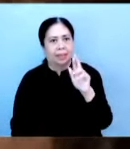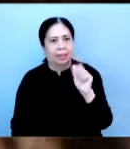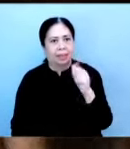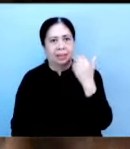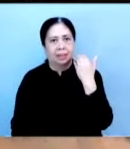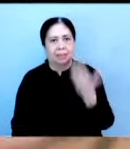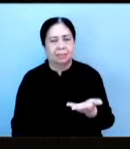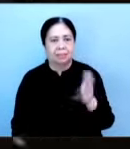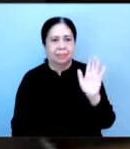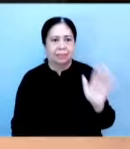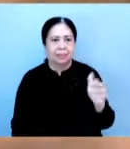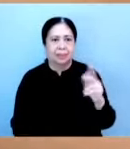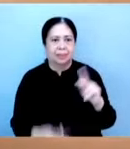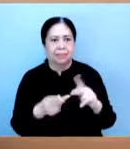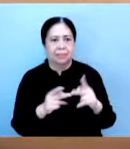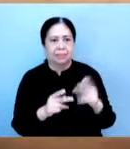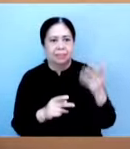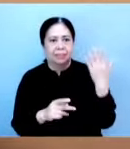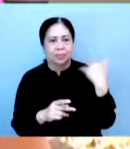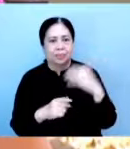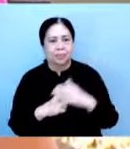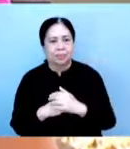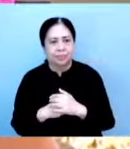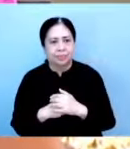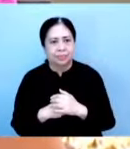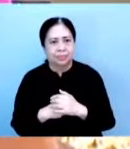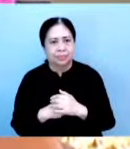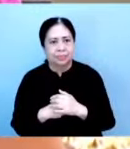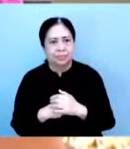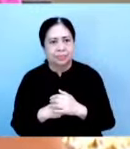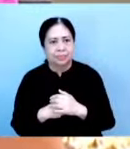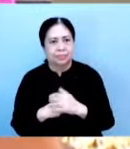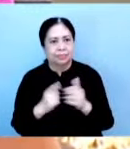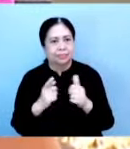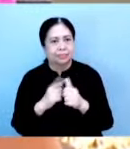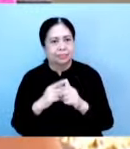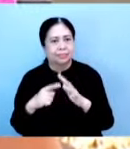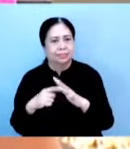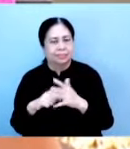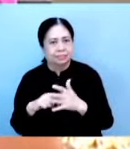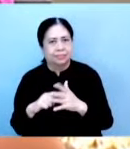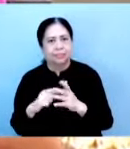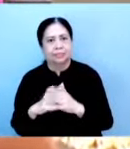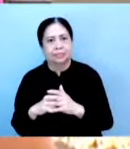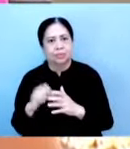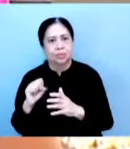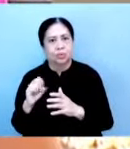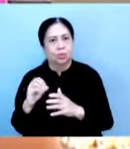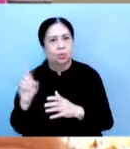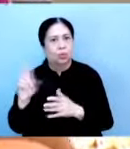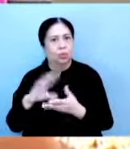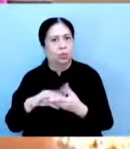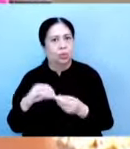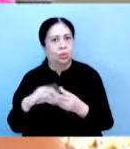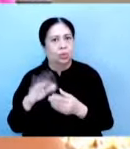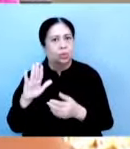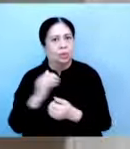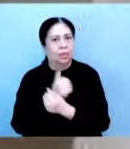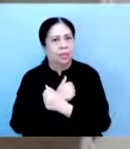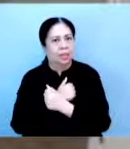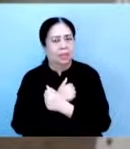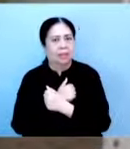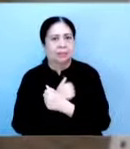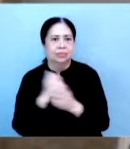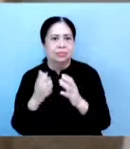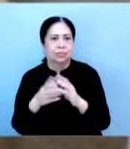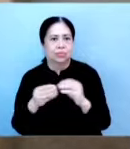ang kinakasama niya noong si Mikey doon muna tayo sa simula niyo So ano yung kwento ng love story niyo very quickly lang